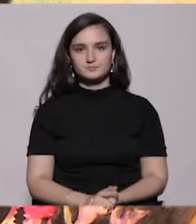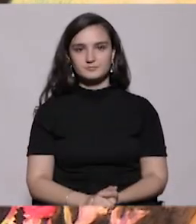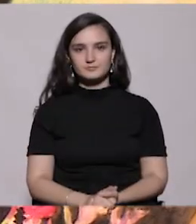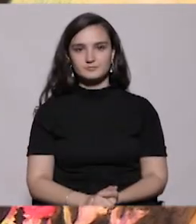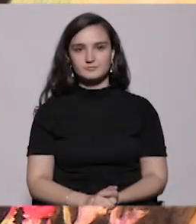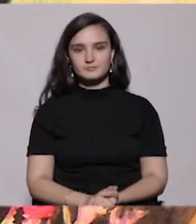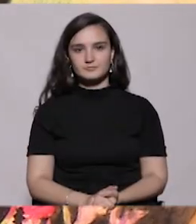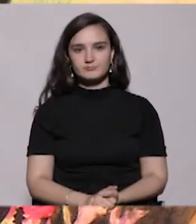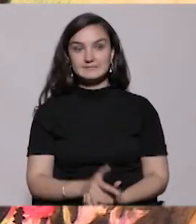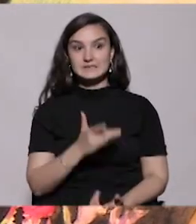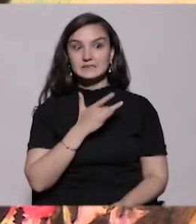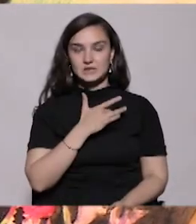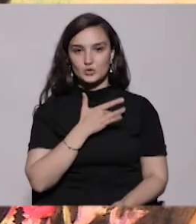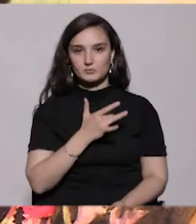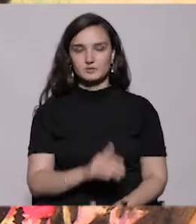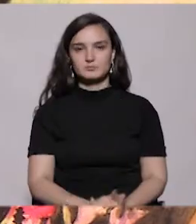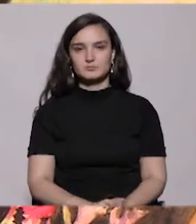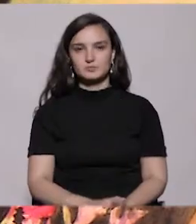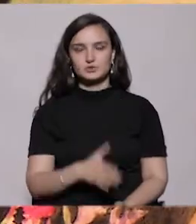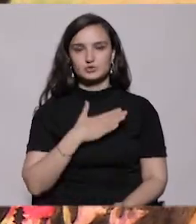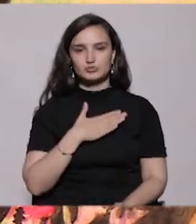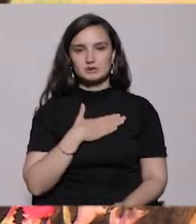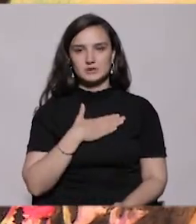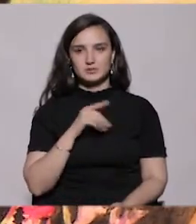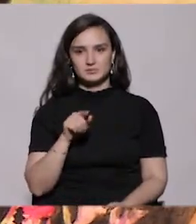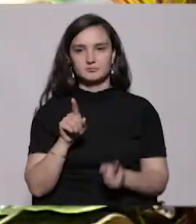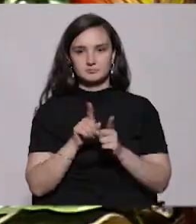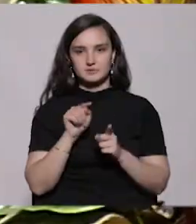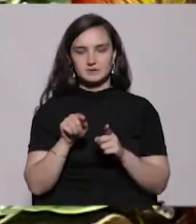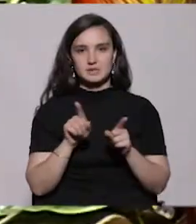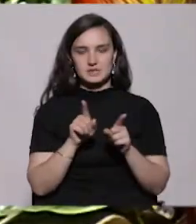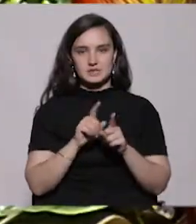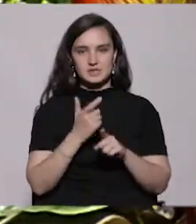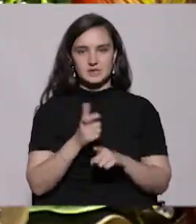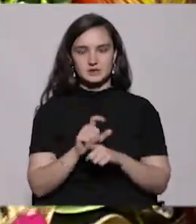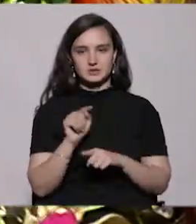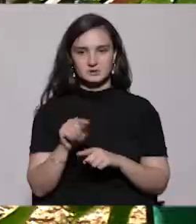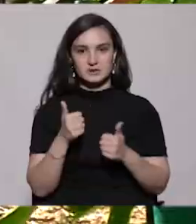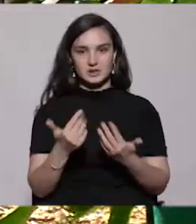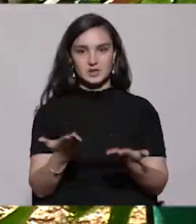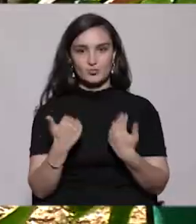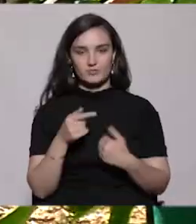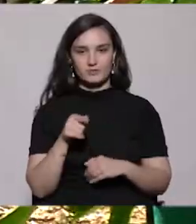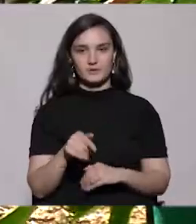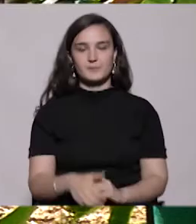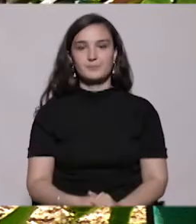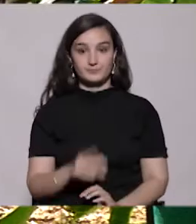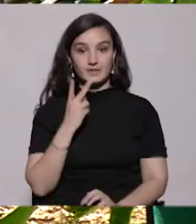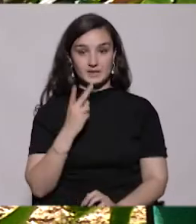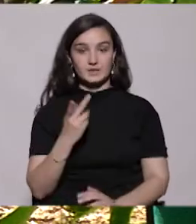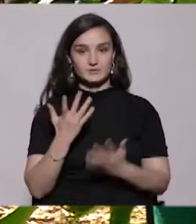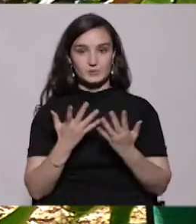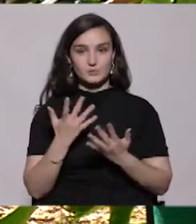ბოლომდე. დაახლოვებით ჩვენი ნატურმორტი, ახლა ესე ძალიან, აი ესეთი გამოვიდა. ხედავთ,